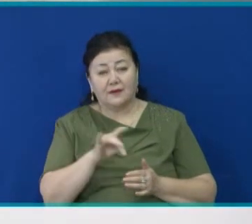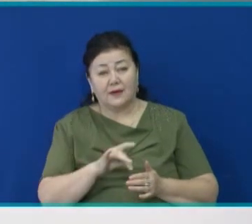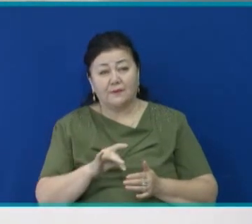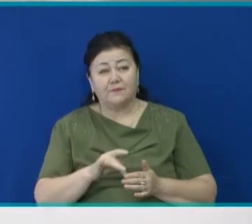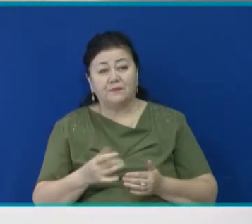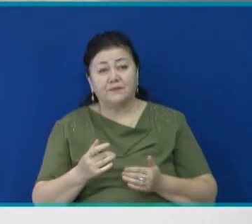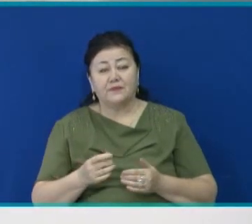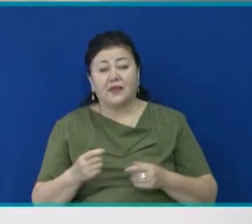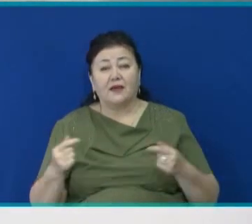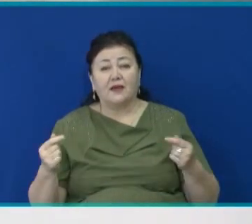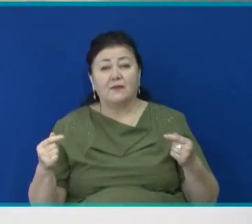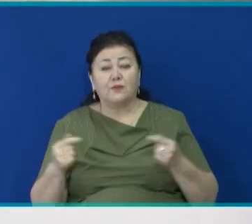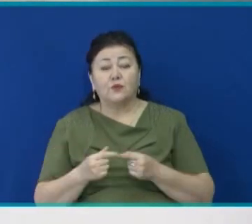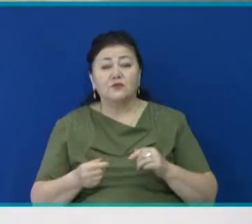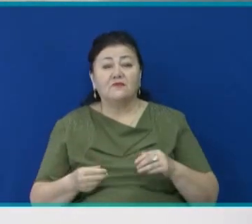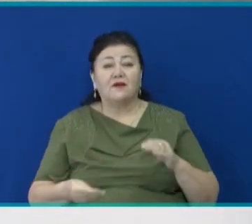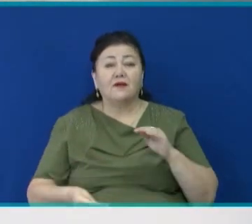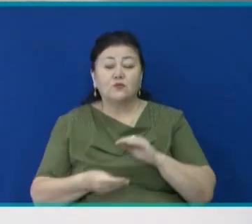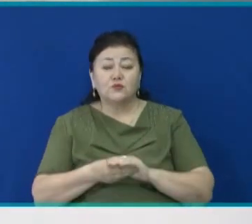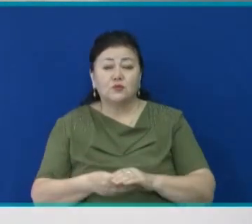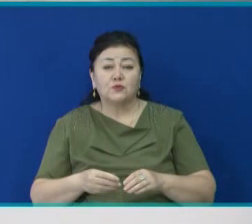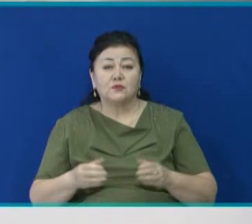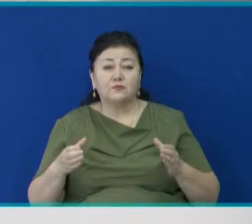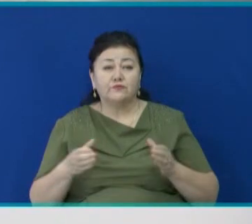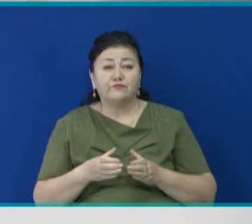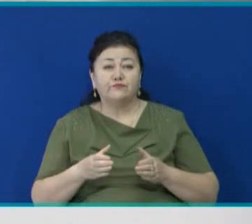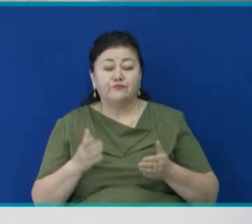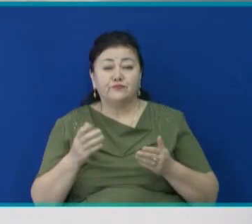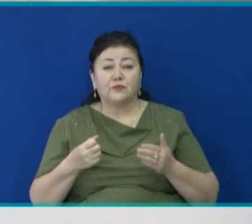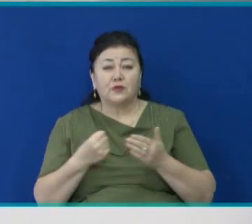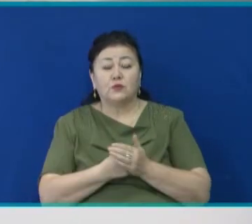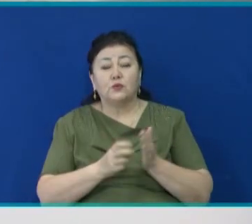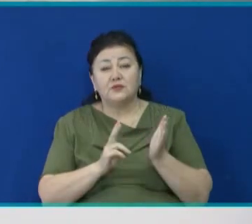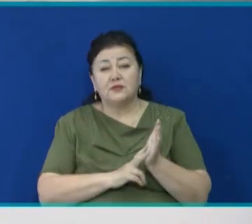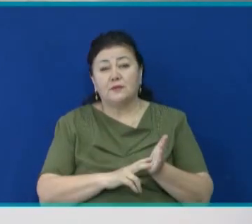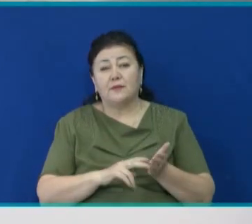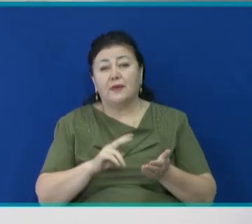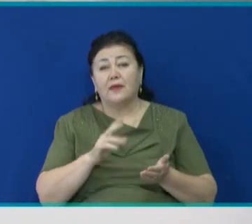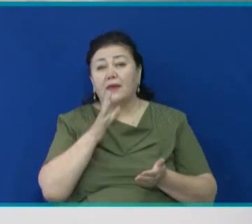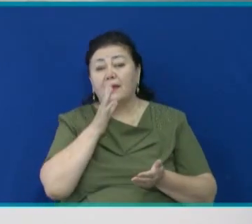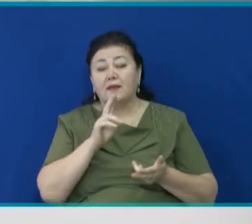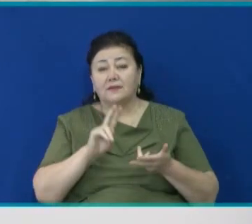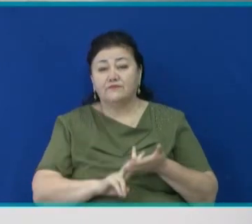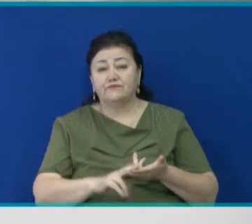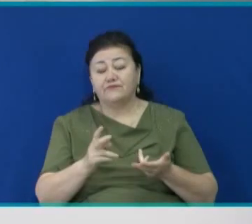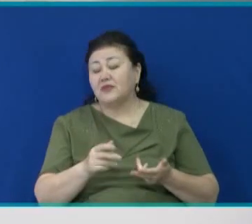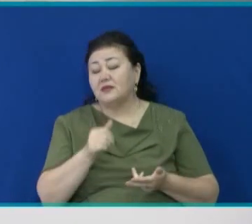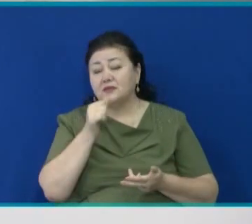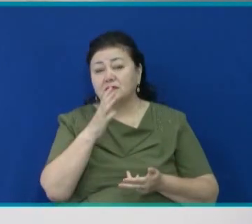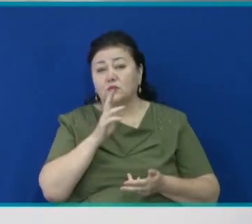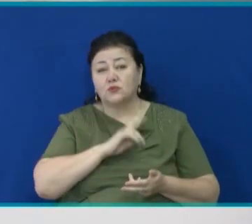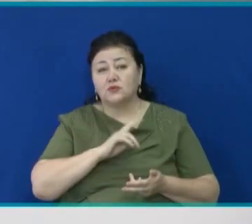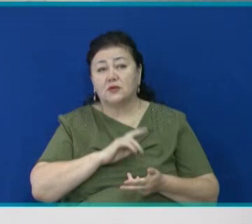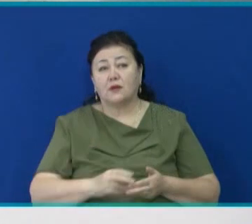дела поручено антикоррупционной службе. Подозреваемым грозит наказание до 7 лет лишения свободы с запретом занимать определенные